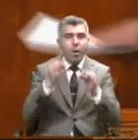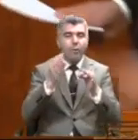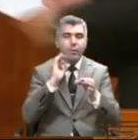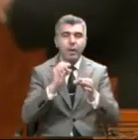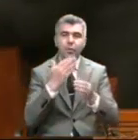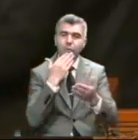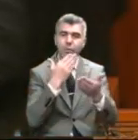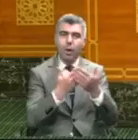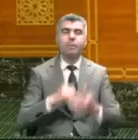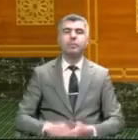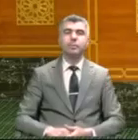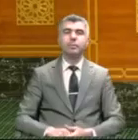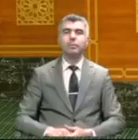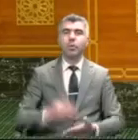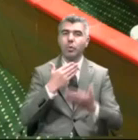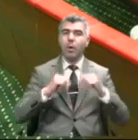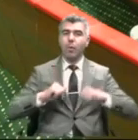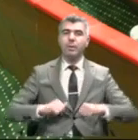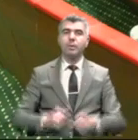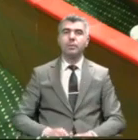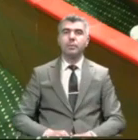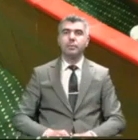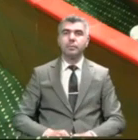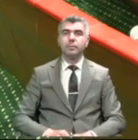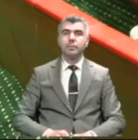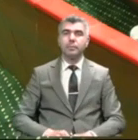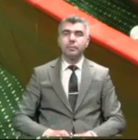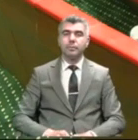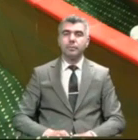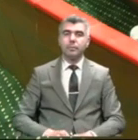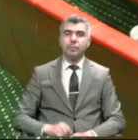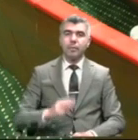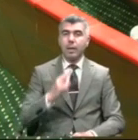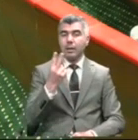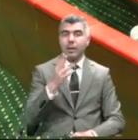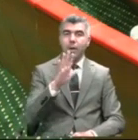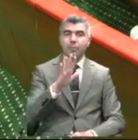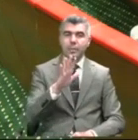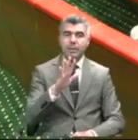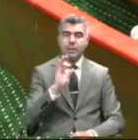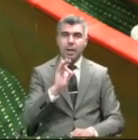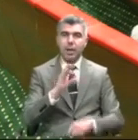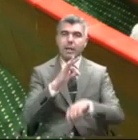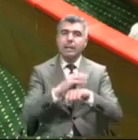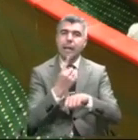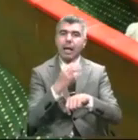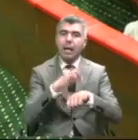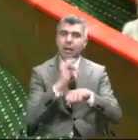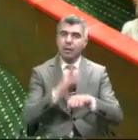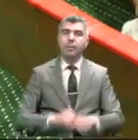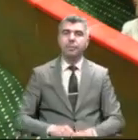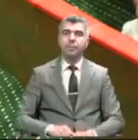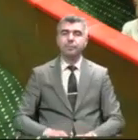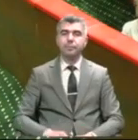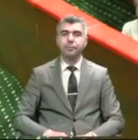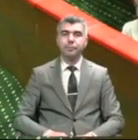شكرا سيد الوزير انزل لكم 52 ثانيه في اطار رده تعقيب بغيتوا تفضلوا لذلك